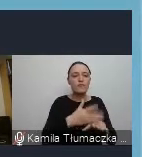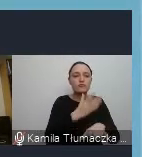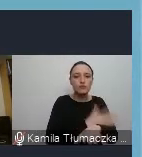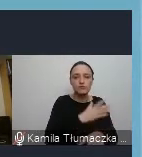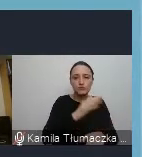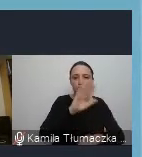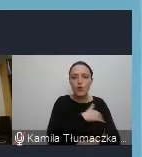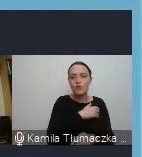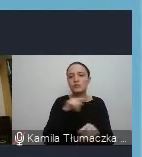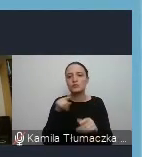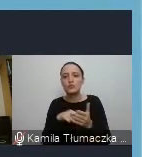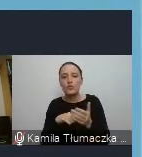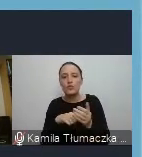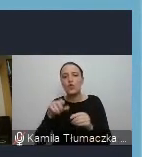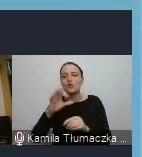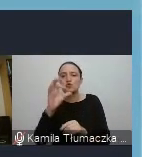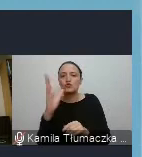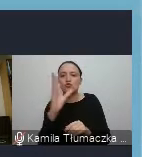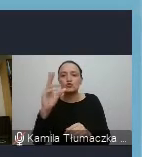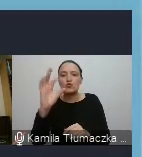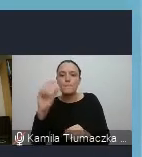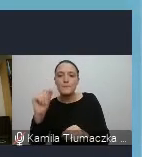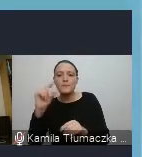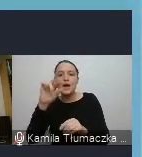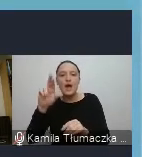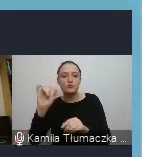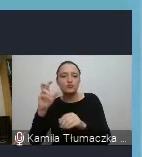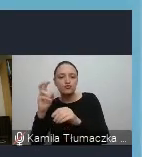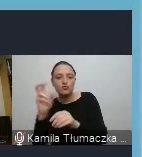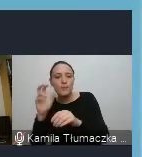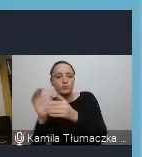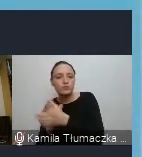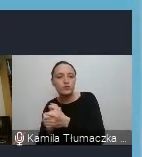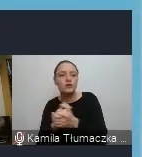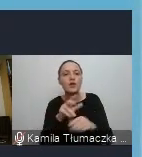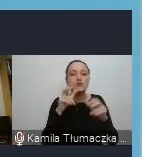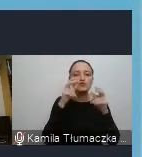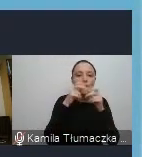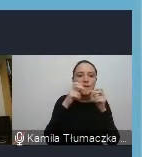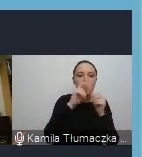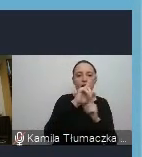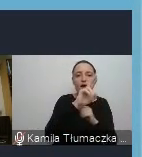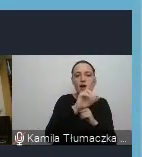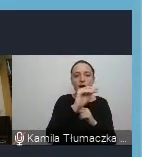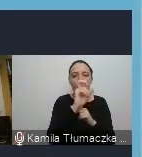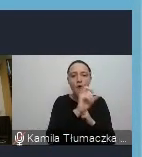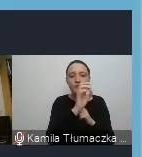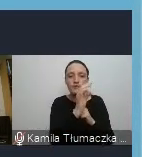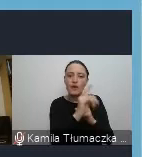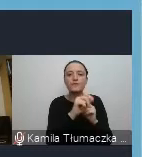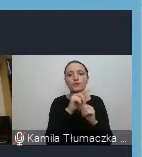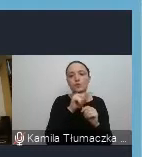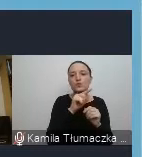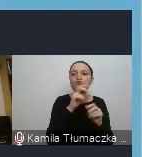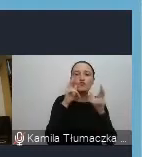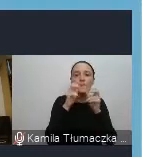do terapii głos Kirsch i Żabka, Rzepotka i jej drużyna, wydane przez Harmonię. Obydwie książeczki, ta druga o